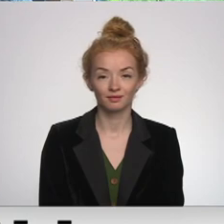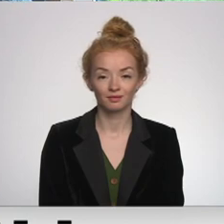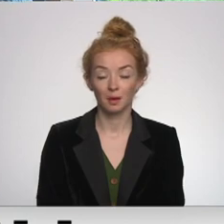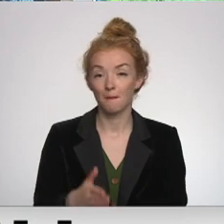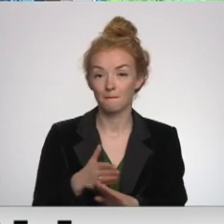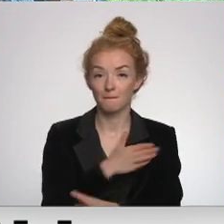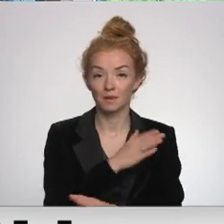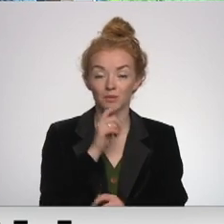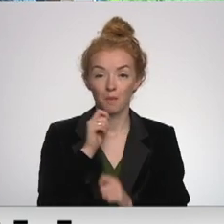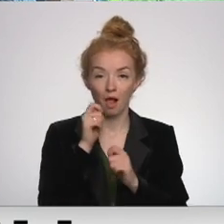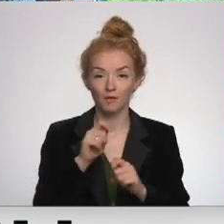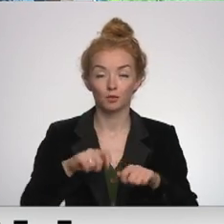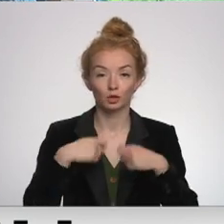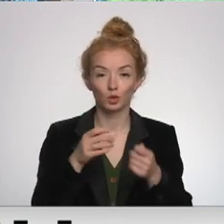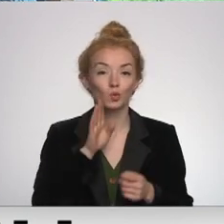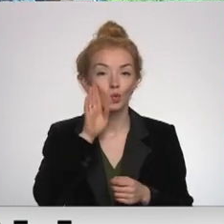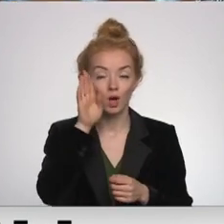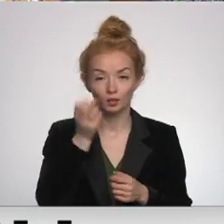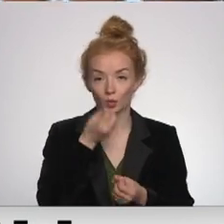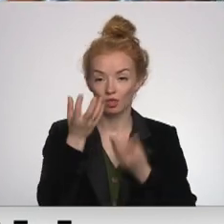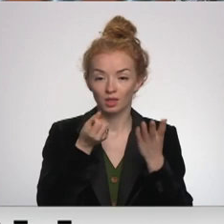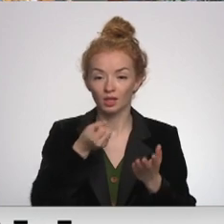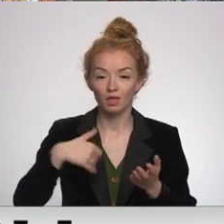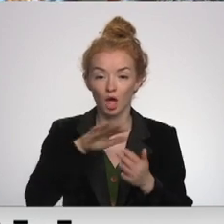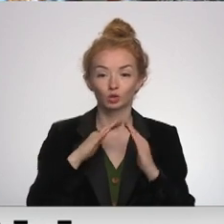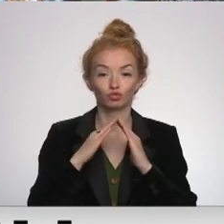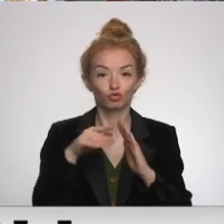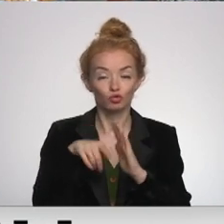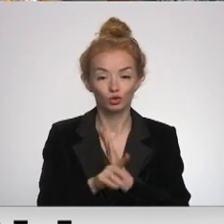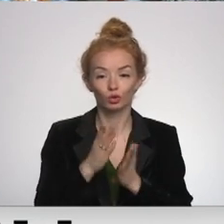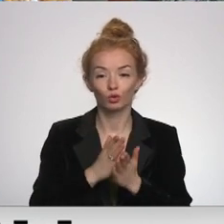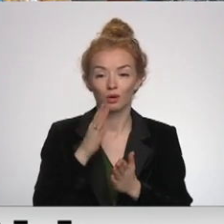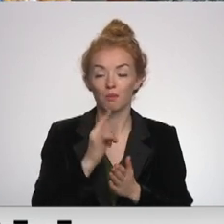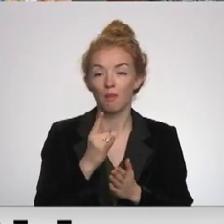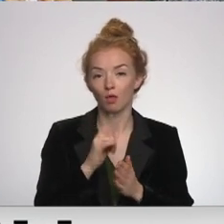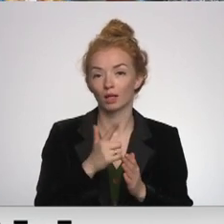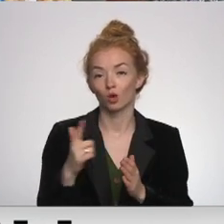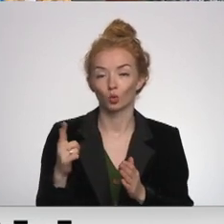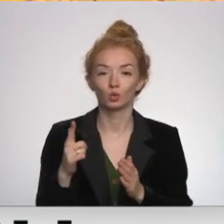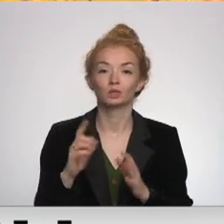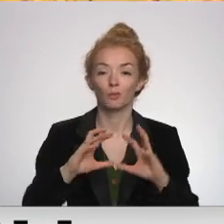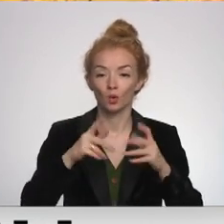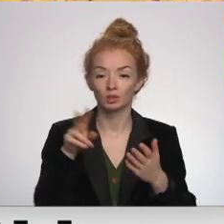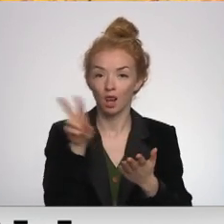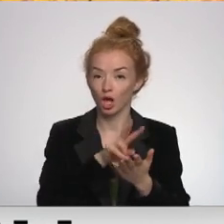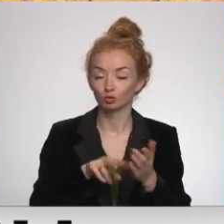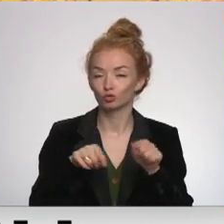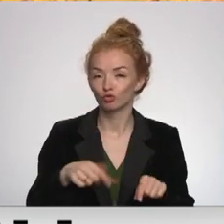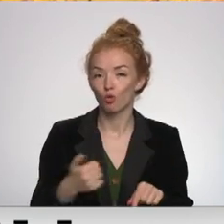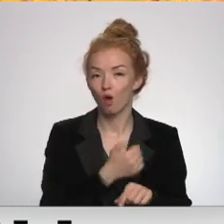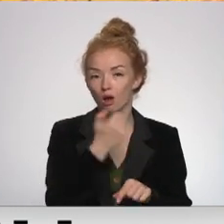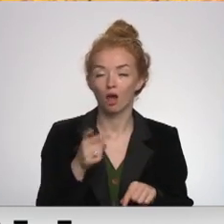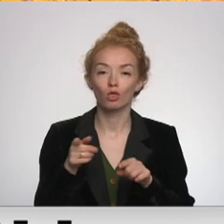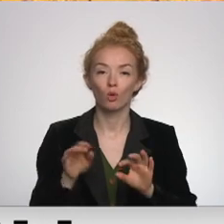Pirms balvas pasniegšanas no rīta botāniskā dārza Šķūnī notika bērnu literatūras starptautiskie lasījumi. Šogad tos ievadīja